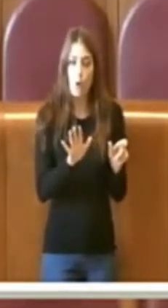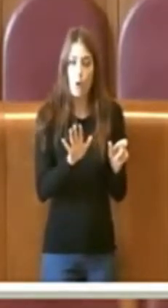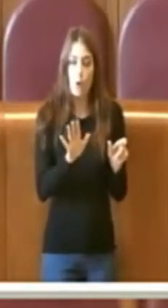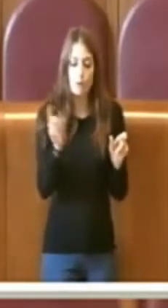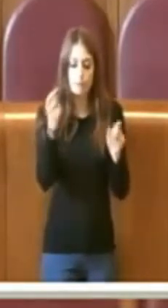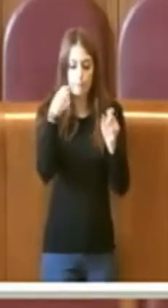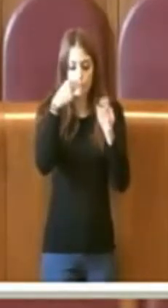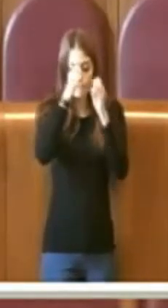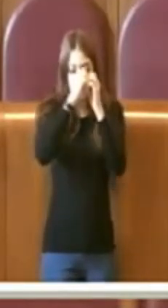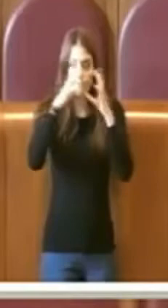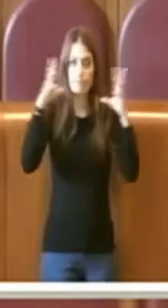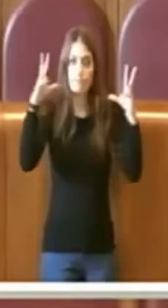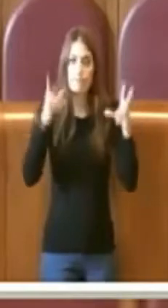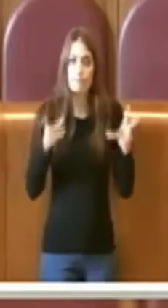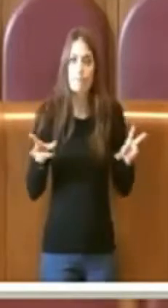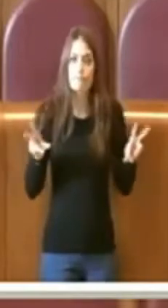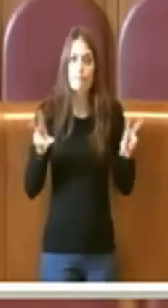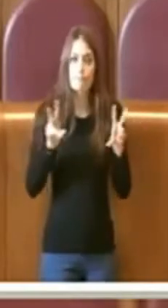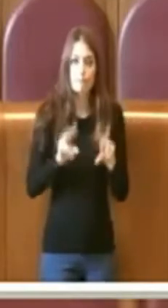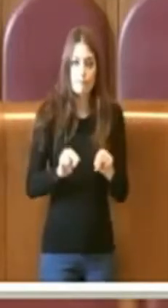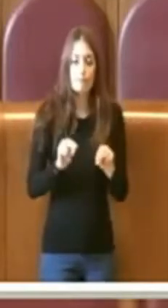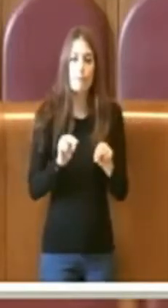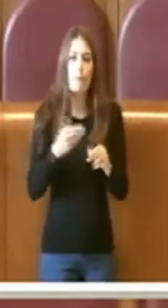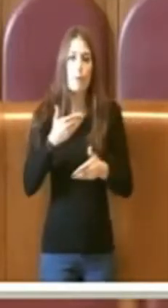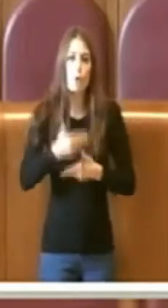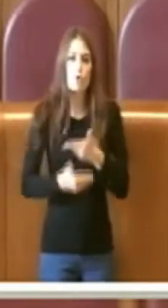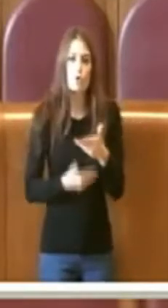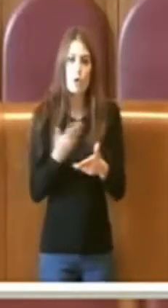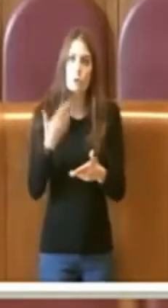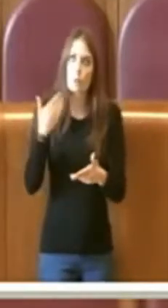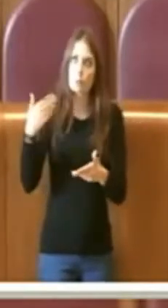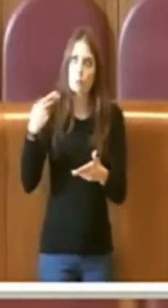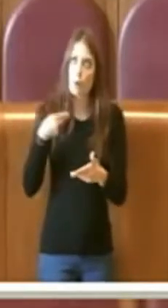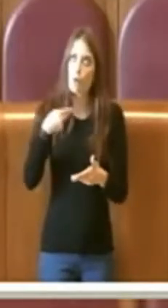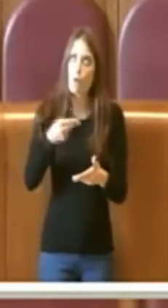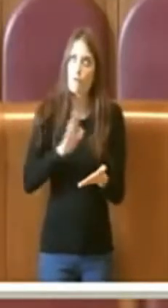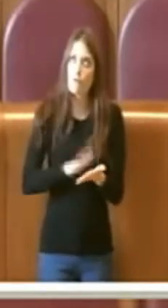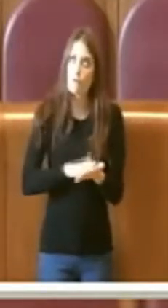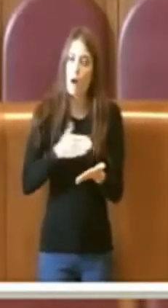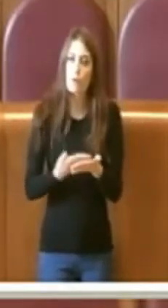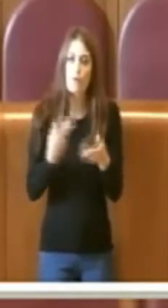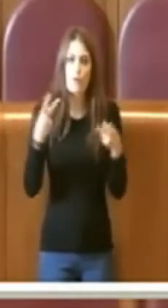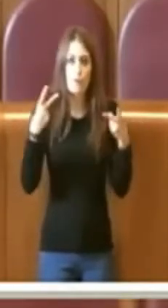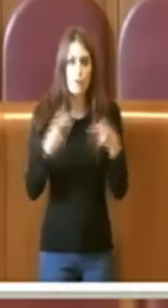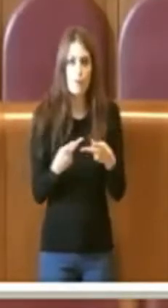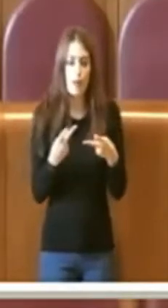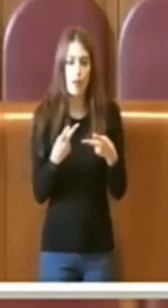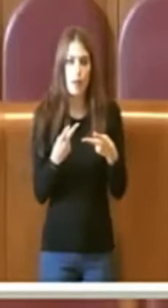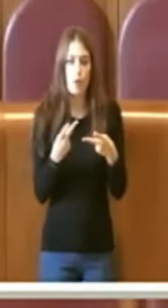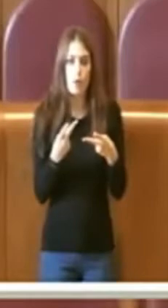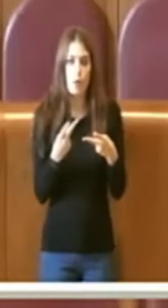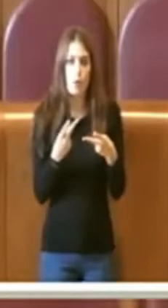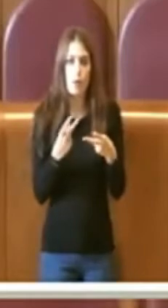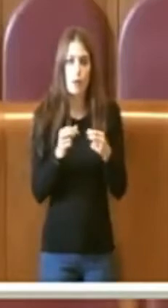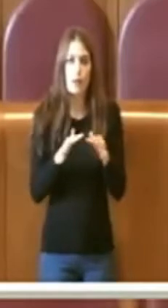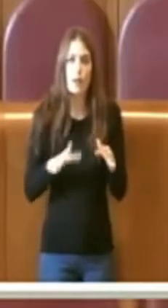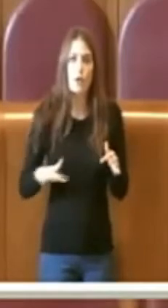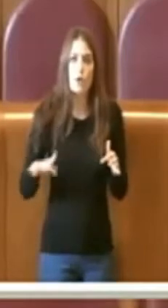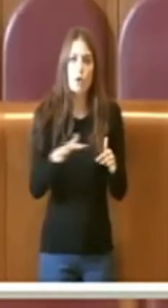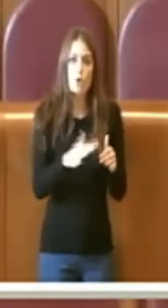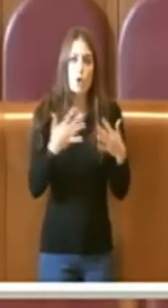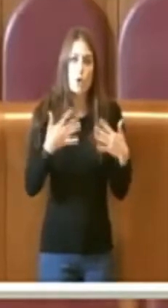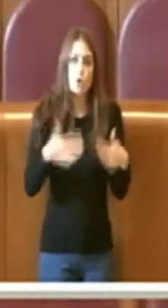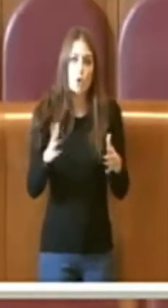un processo definito allora di valorizzazione, ma che vede di fatto calare su un territorio già